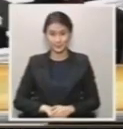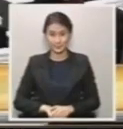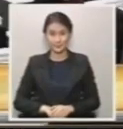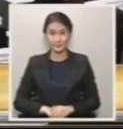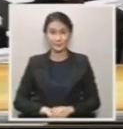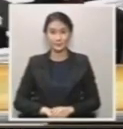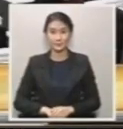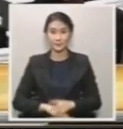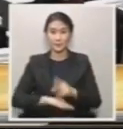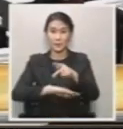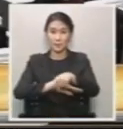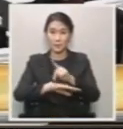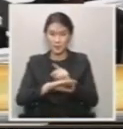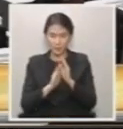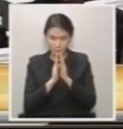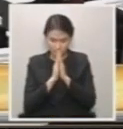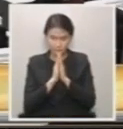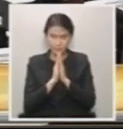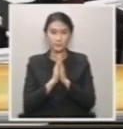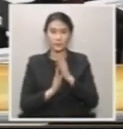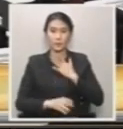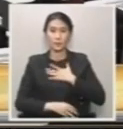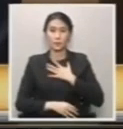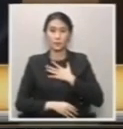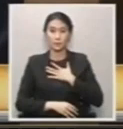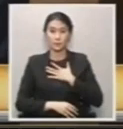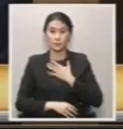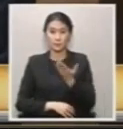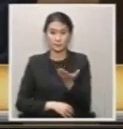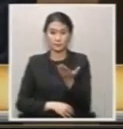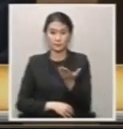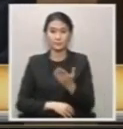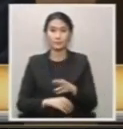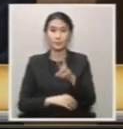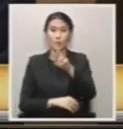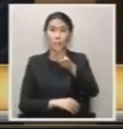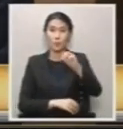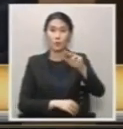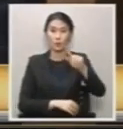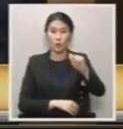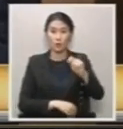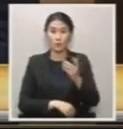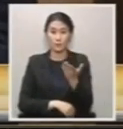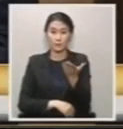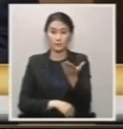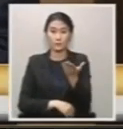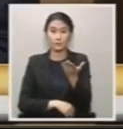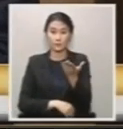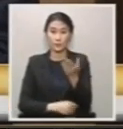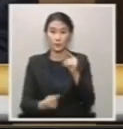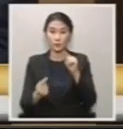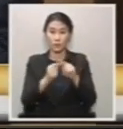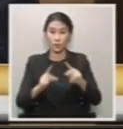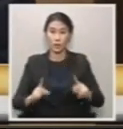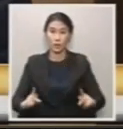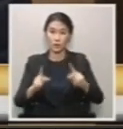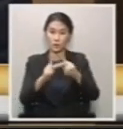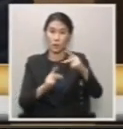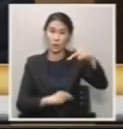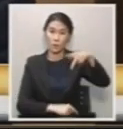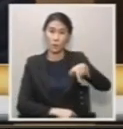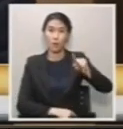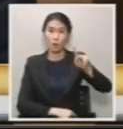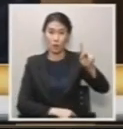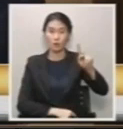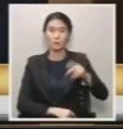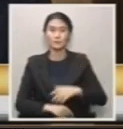กราบเรียนท่านประธานที่เคารพครับกระผมจุติไกรฤกษ์รัฐมนตรีว่าการกระทรวงการพัฒนาสังคมและ